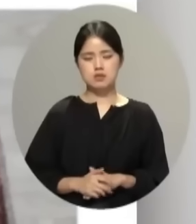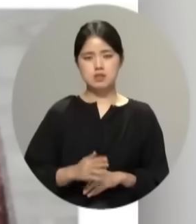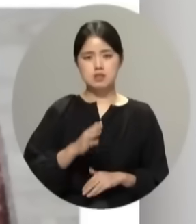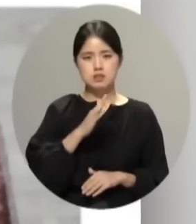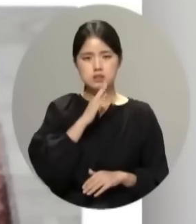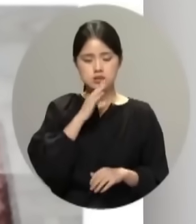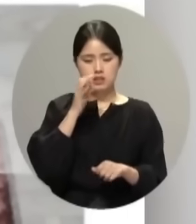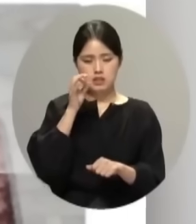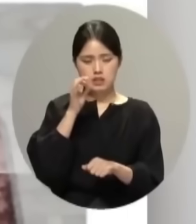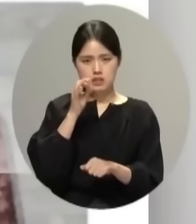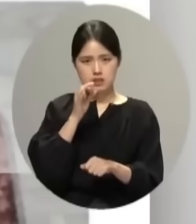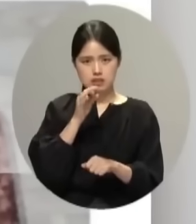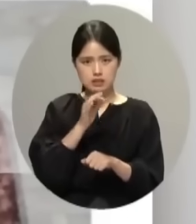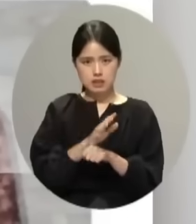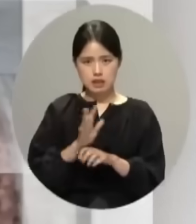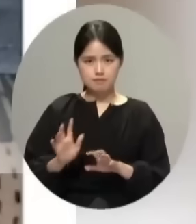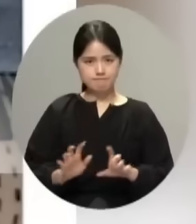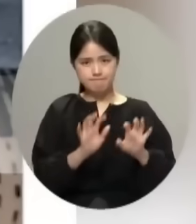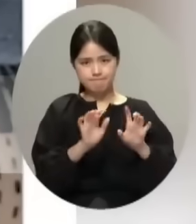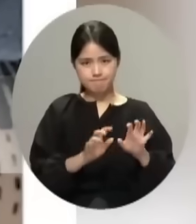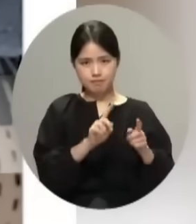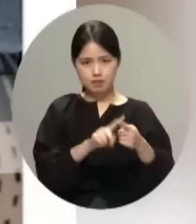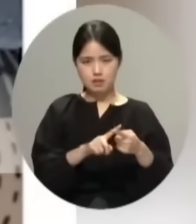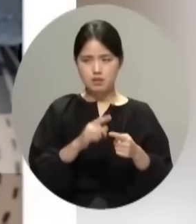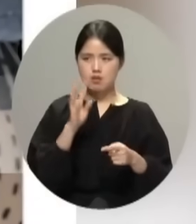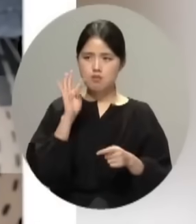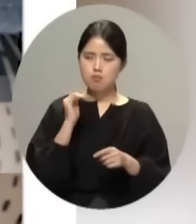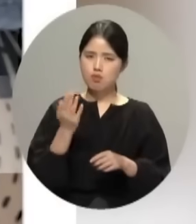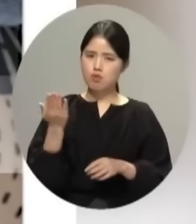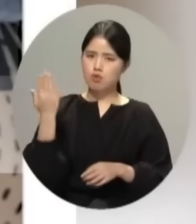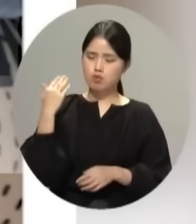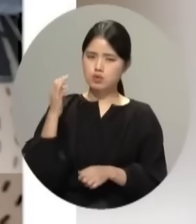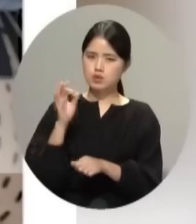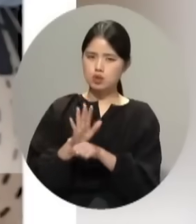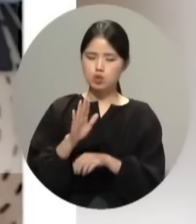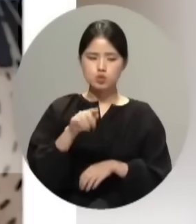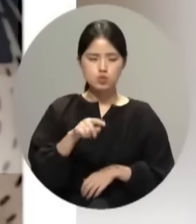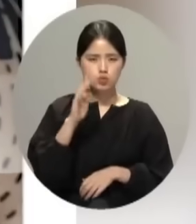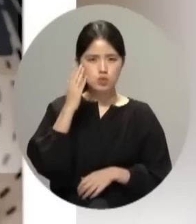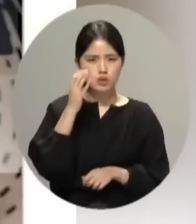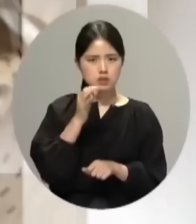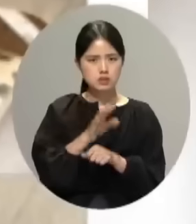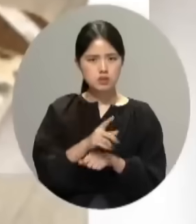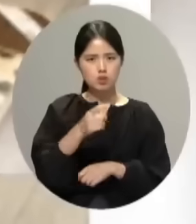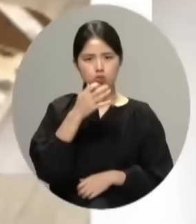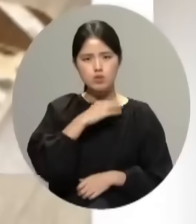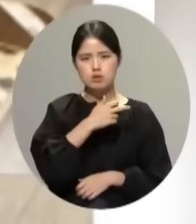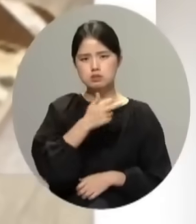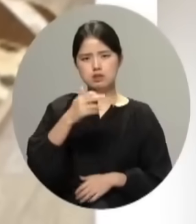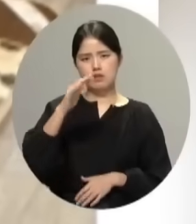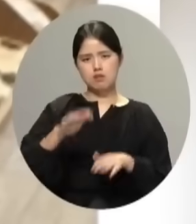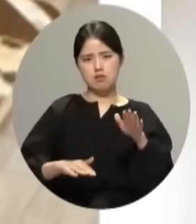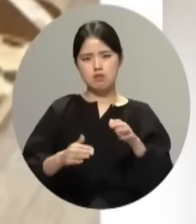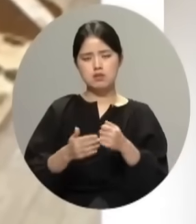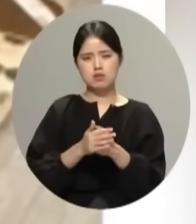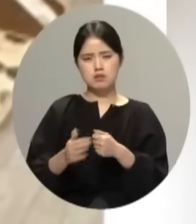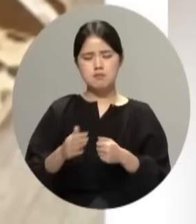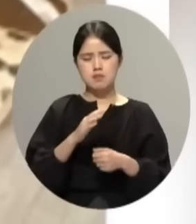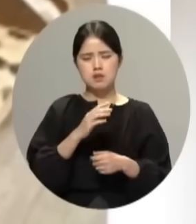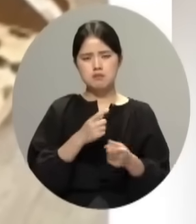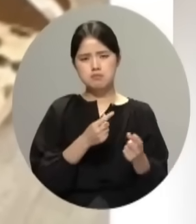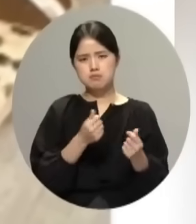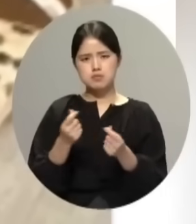실제 구매 후기 게시판에는 몇 년 전 구매한 것과 최근 구매한 제품의 난방 효과가 크게 차이 난다며 비슷한 불만